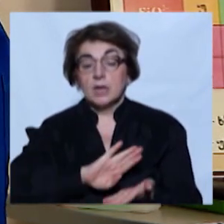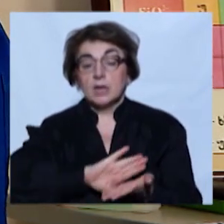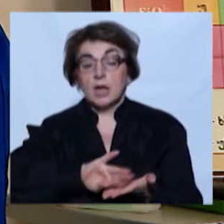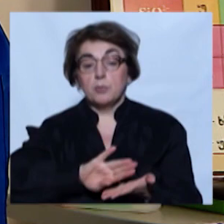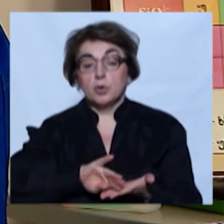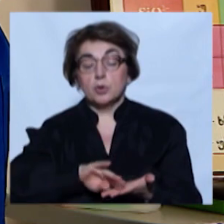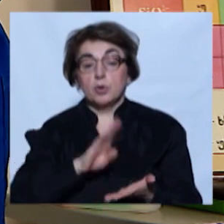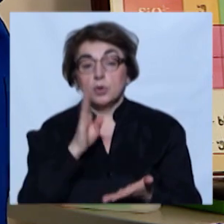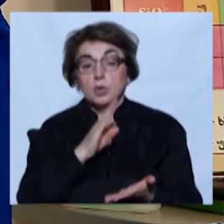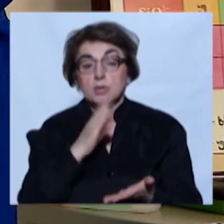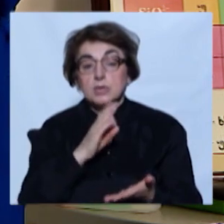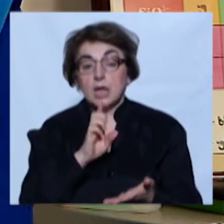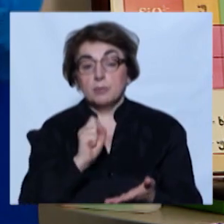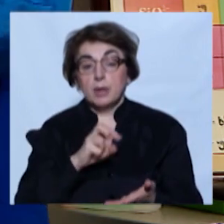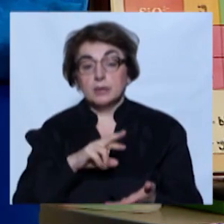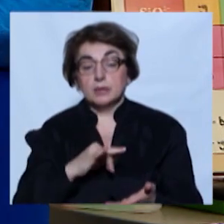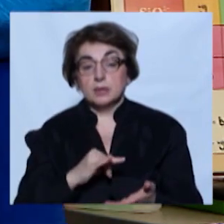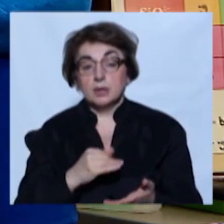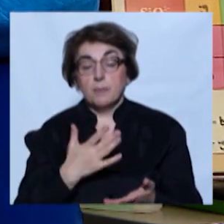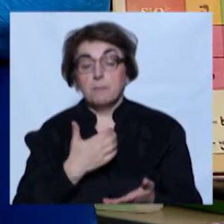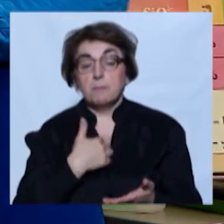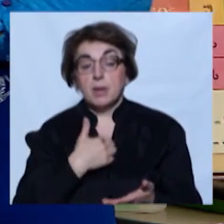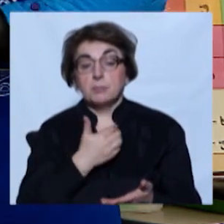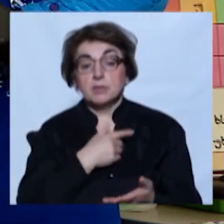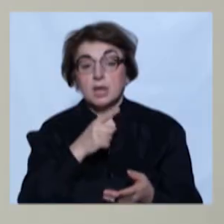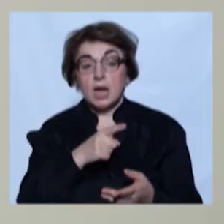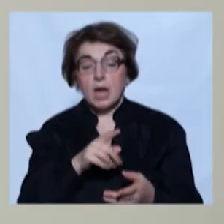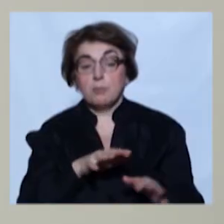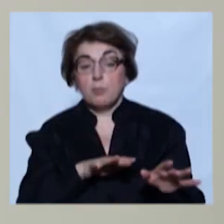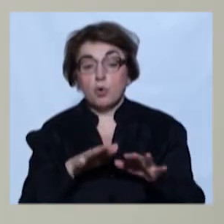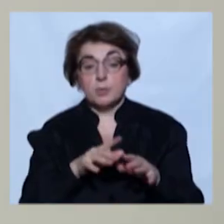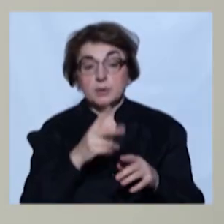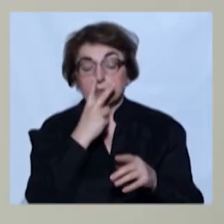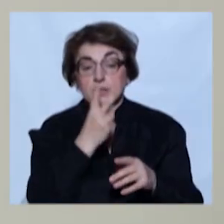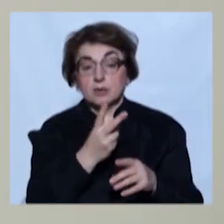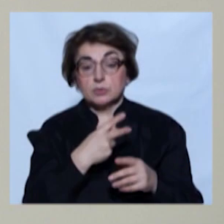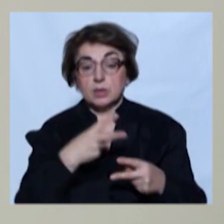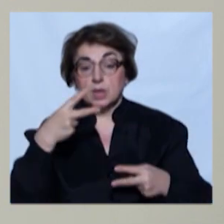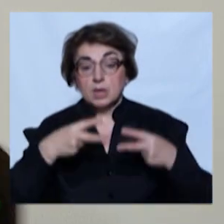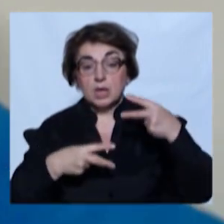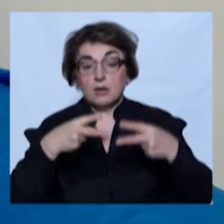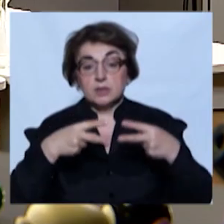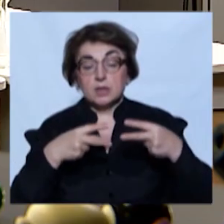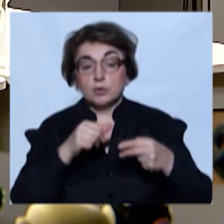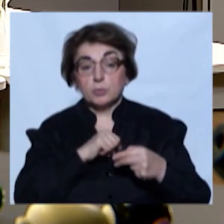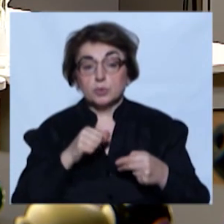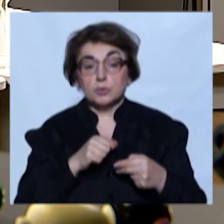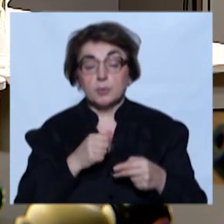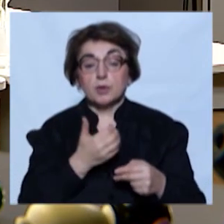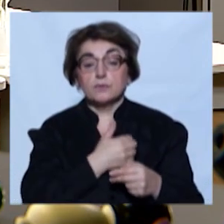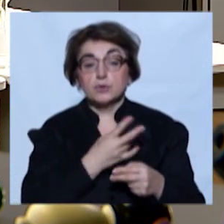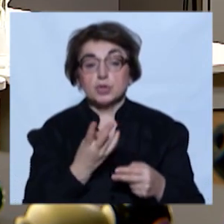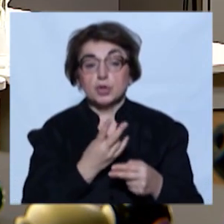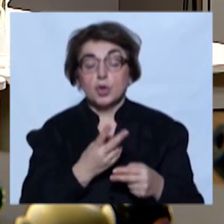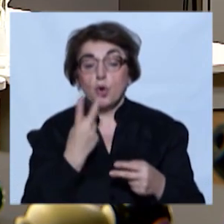გამოიყო წყალბადი. მე მინდა ამ რეაქციას დააკვირდე და თან გავათანაბროთ კოეფიციენტები. ჭირდება